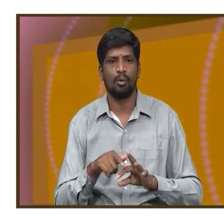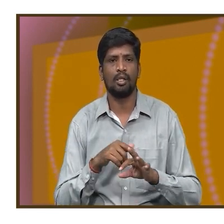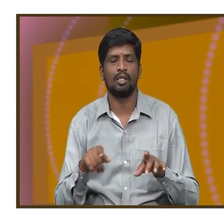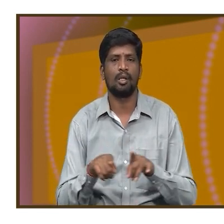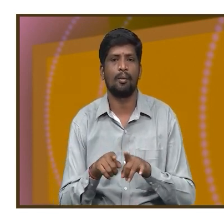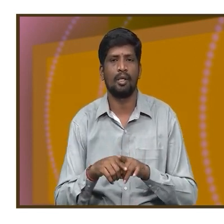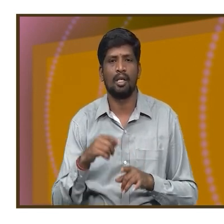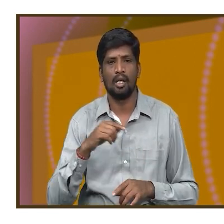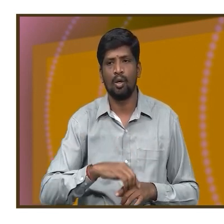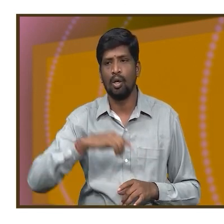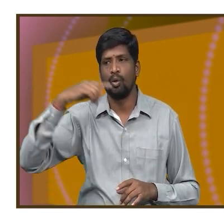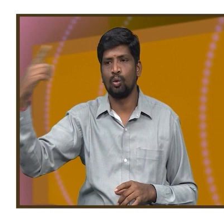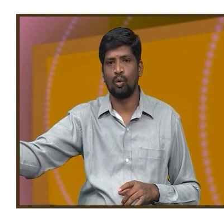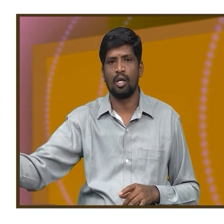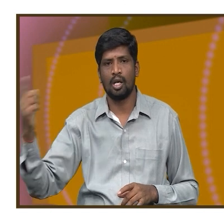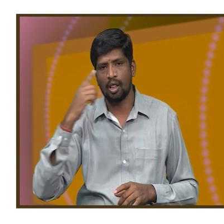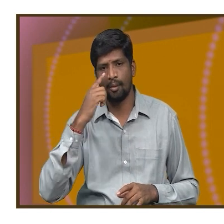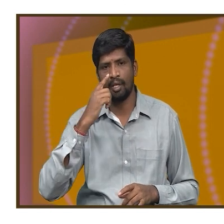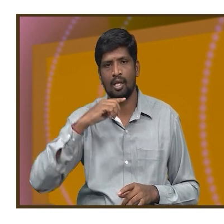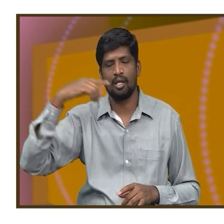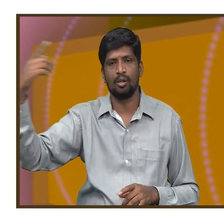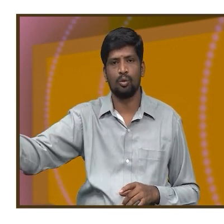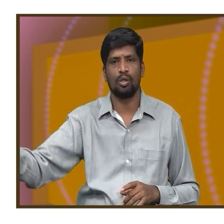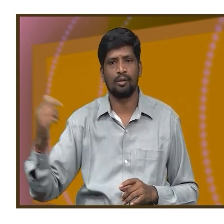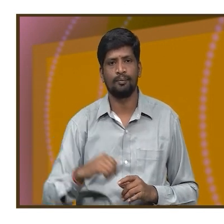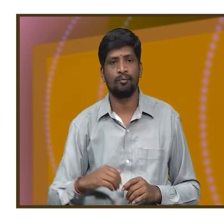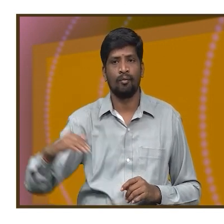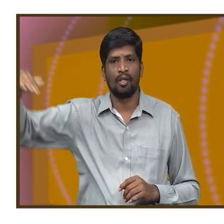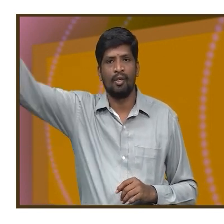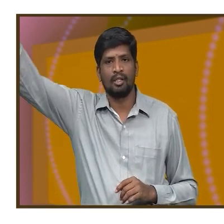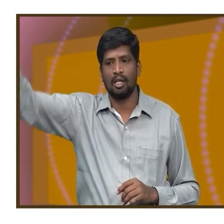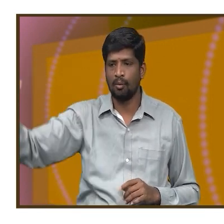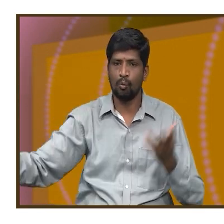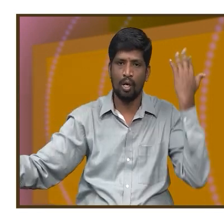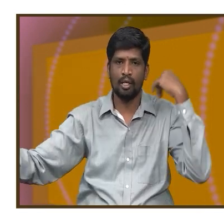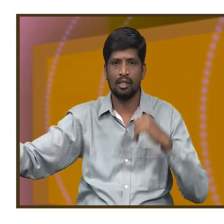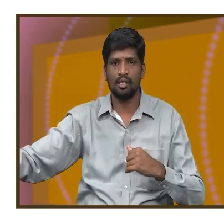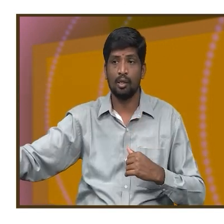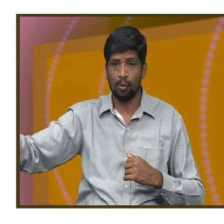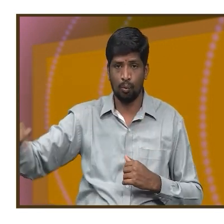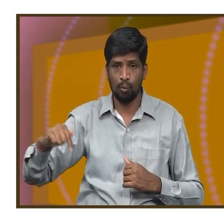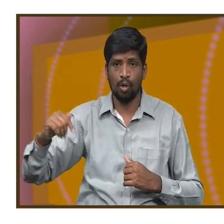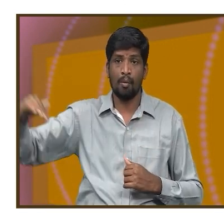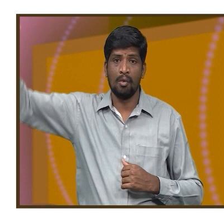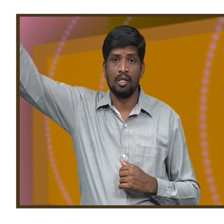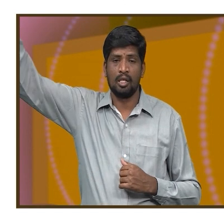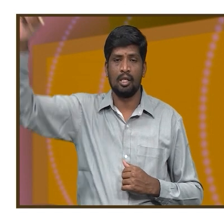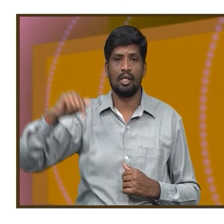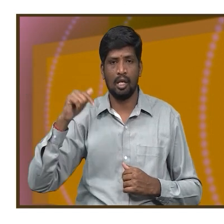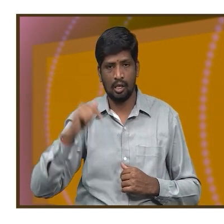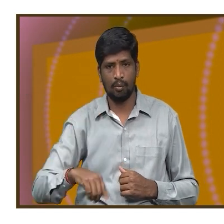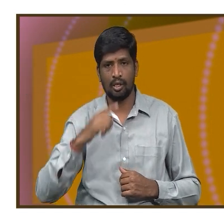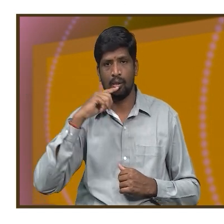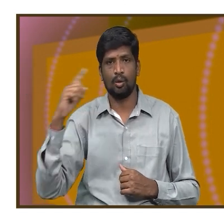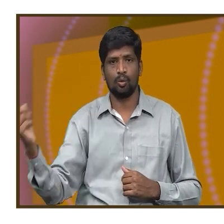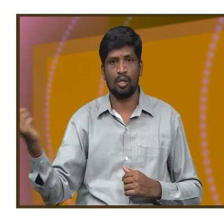வாய்ந்த பெண் சிறுமியாக இருக்கும் பொழுது கொடுத்த அந்த பெண் இப்பொழுது நடுத்தர வயது பெண்ணாக நிற்கிறாள், அவளிடம் அந்த காலினுடைய விந்தையை எல்லாம் சொல்கிறாள், இப்படிப்பட்ட காலினி